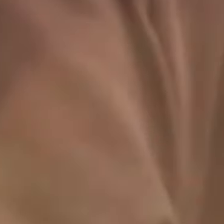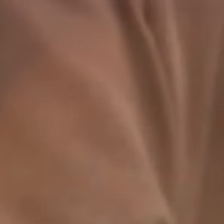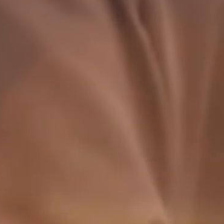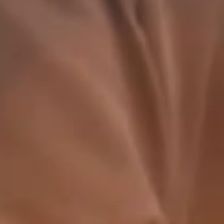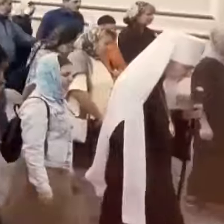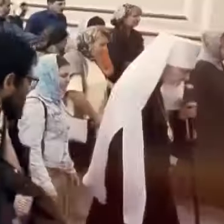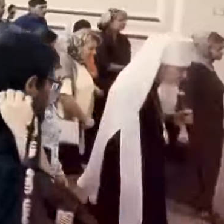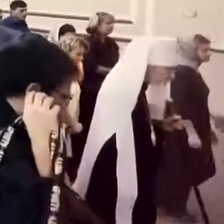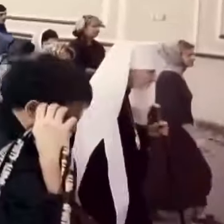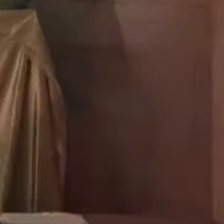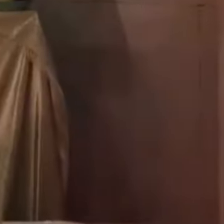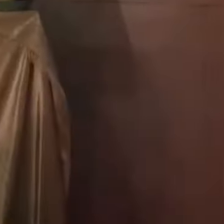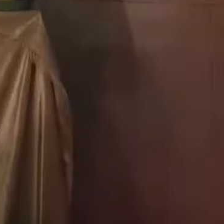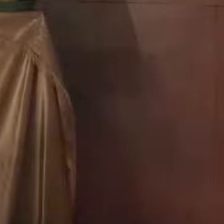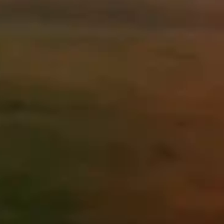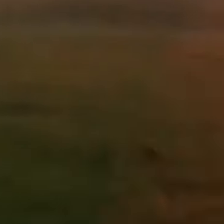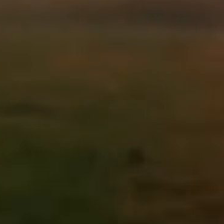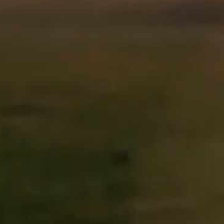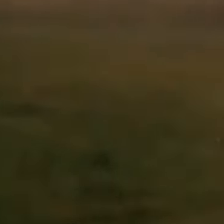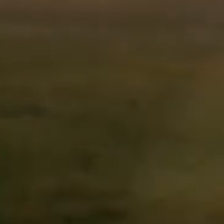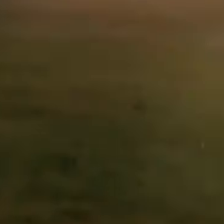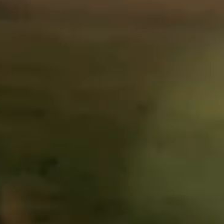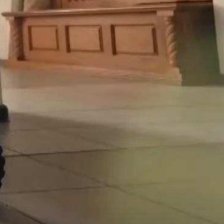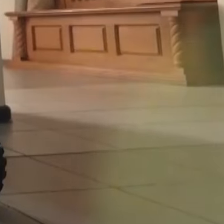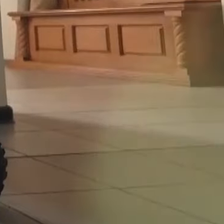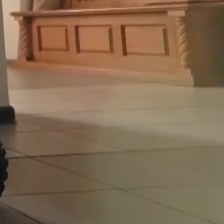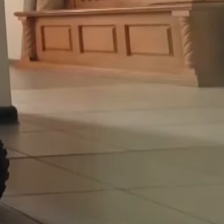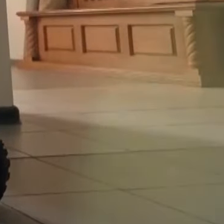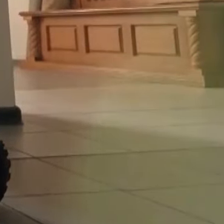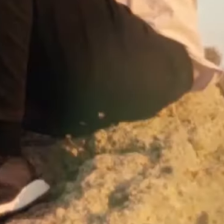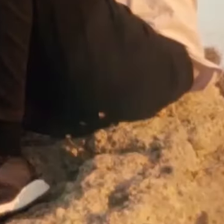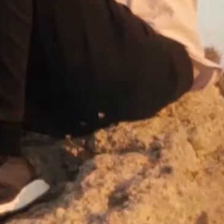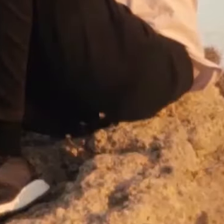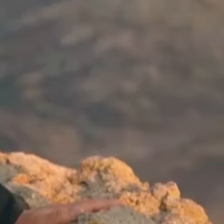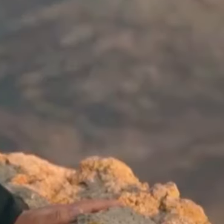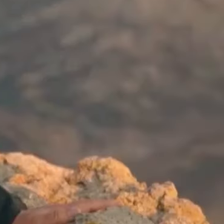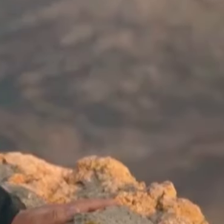и наших традициях, и нас самих.